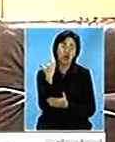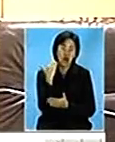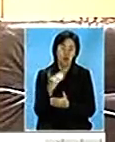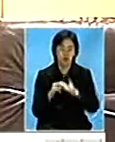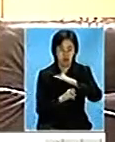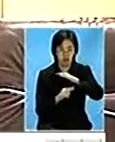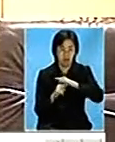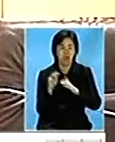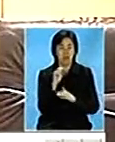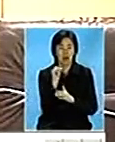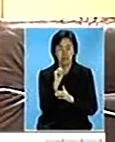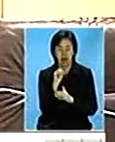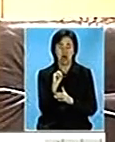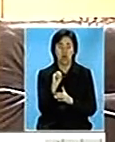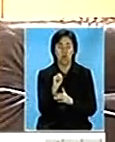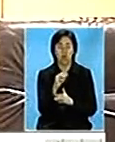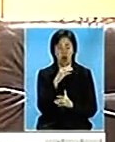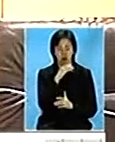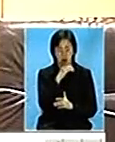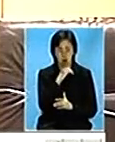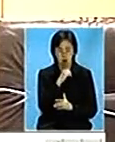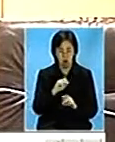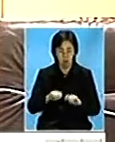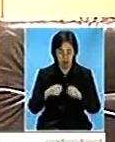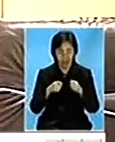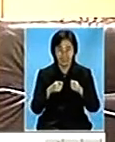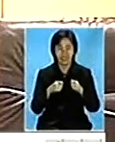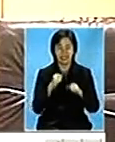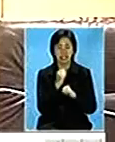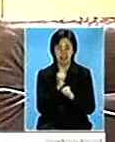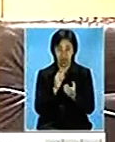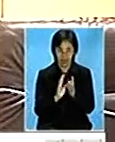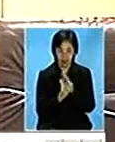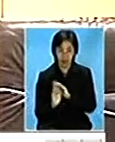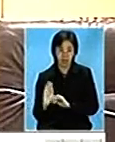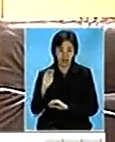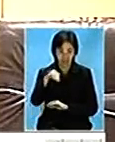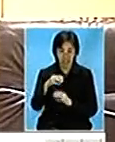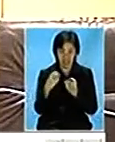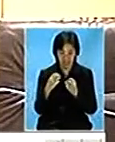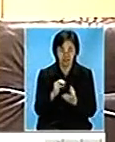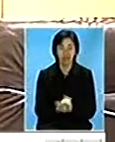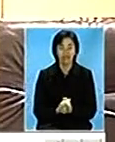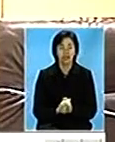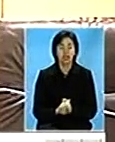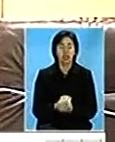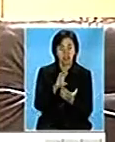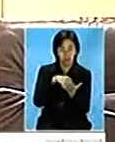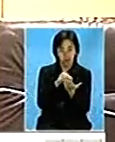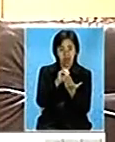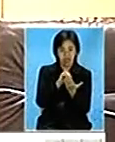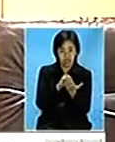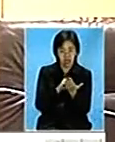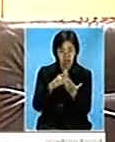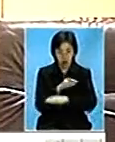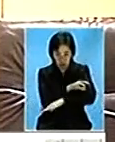ที่มีสภาพชำรุดทรุดโทรมซึ่งได้บรรจุไว้ในแผนงานสะพานชุมชนในภูมิภาคโดยสำรวจออก